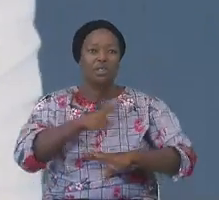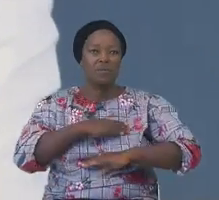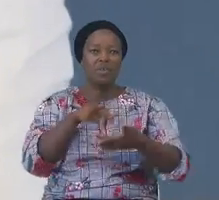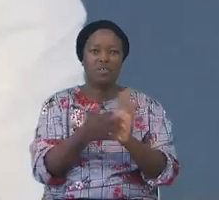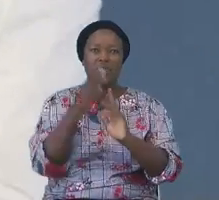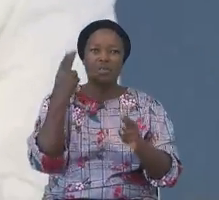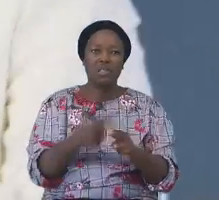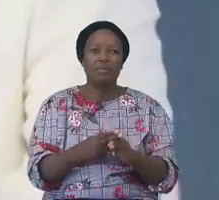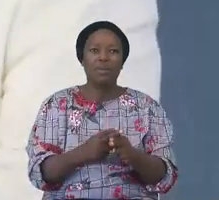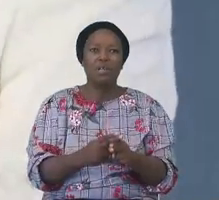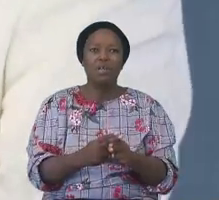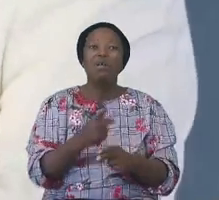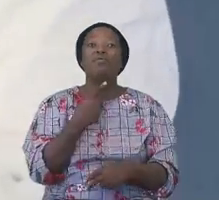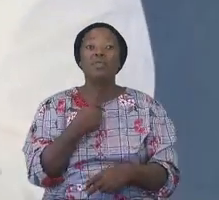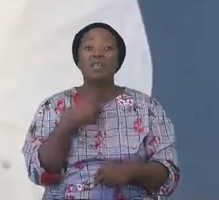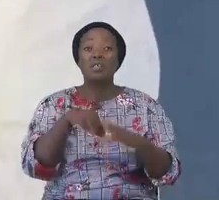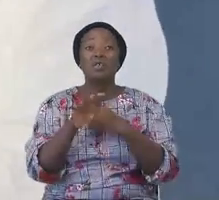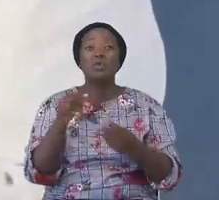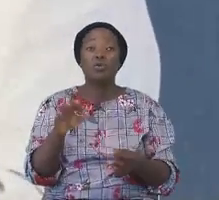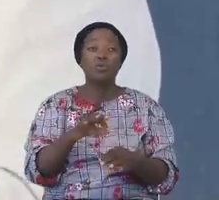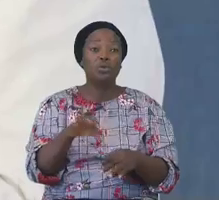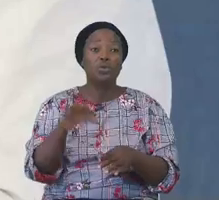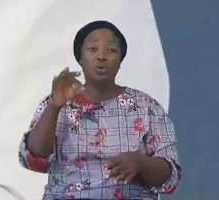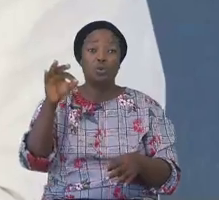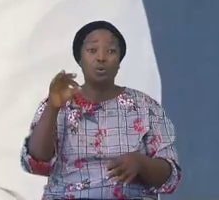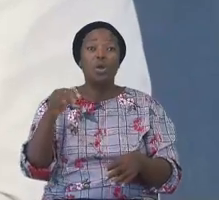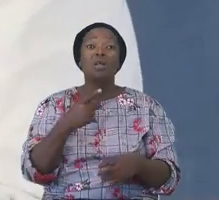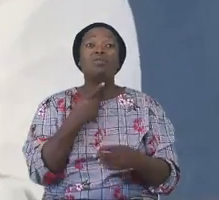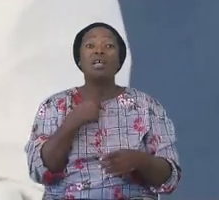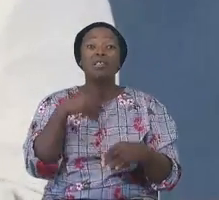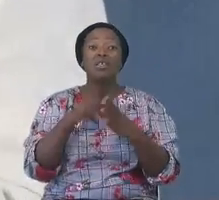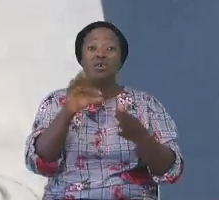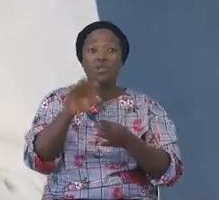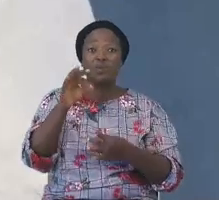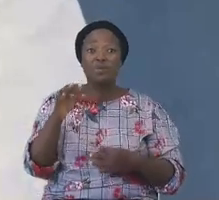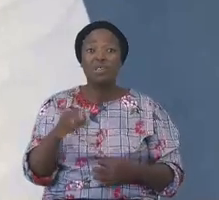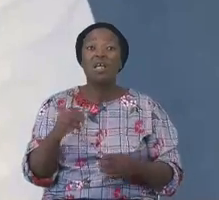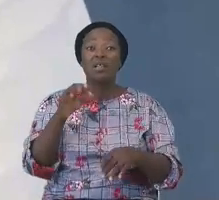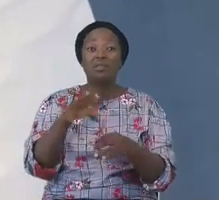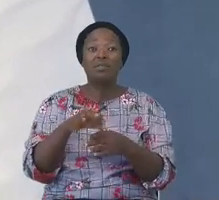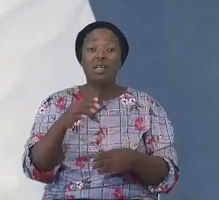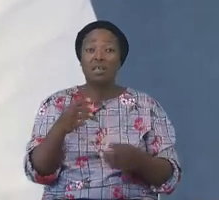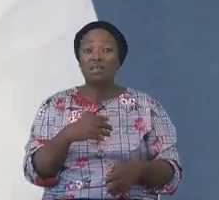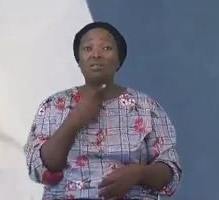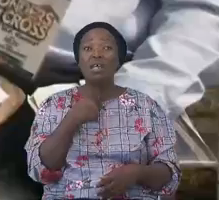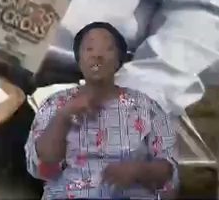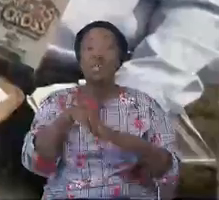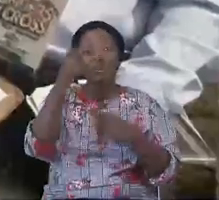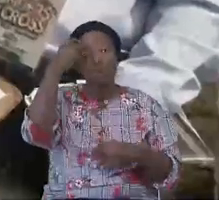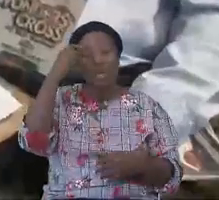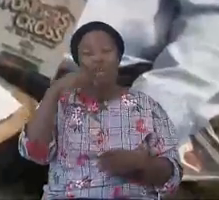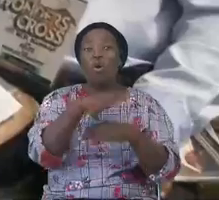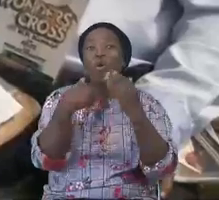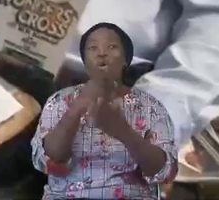aujourd'hui, comme tu viens, toute ta soif sera satisfaite. La soif de ton âme,